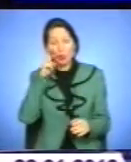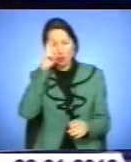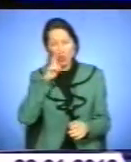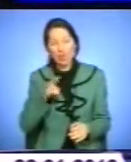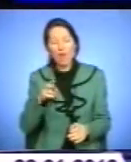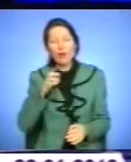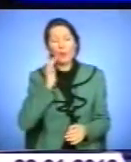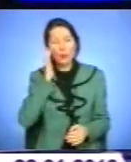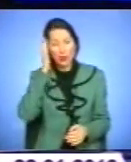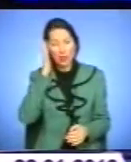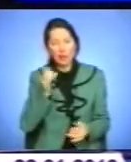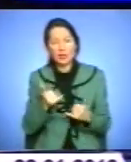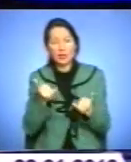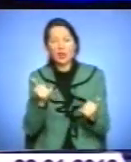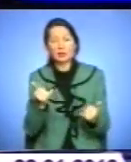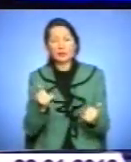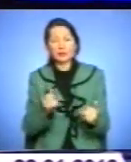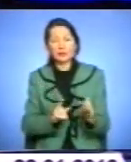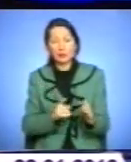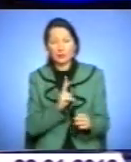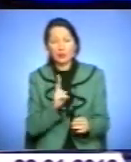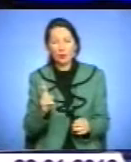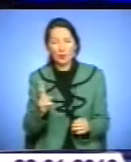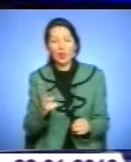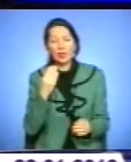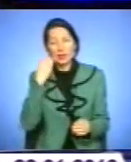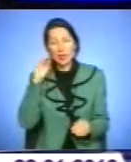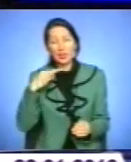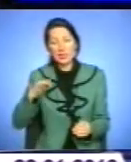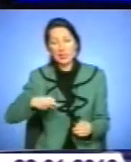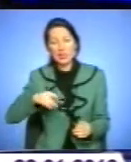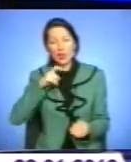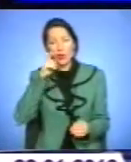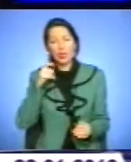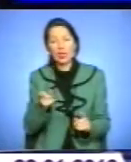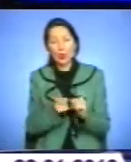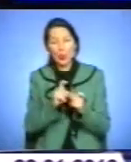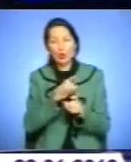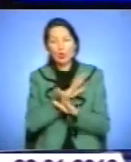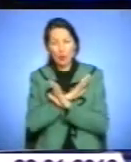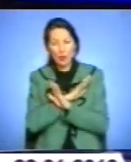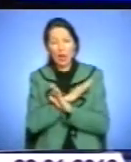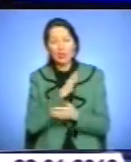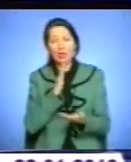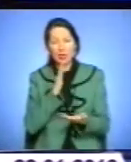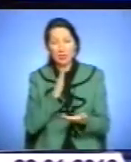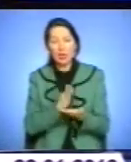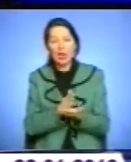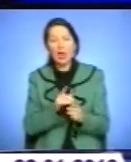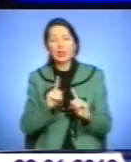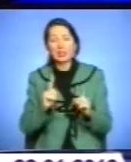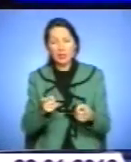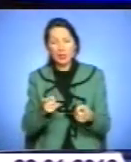запровадження яких найкращі сини України боролися і вмирали, стали дійсністю. Йдеться у зверненні. Ідея соборності та